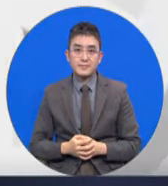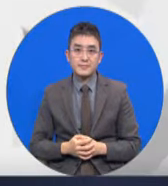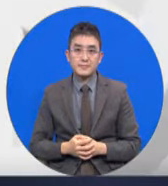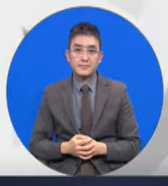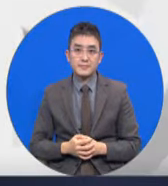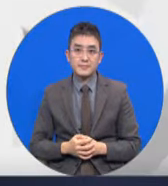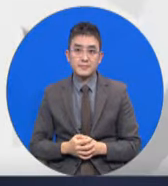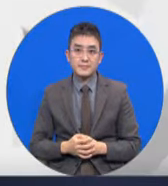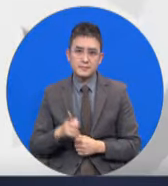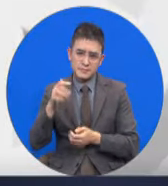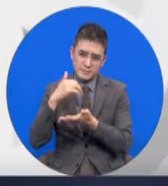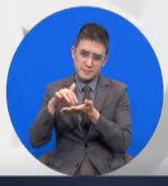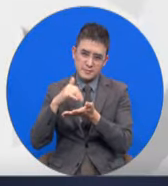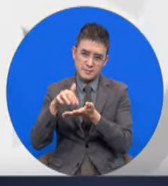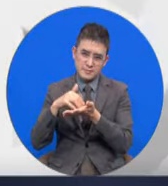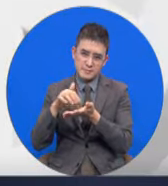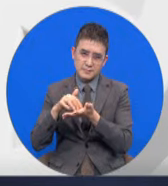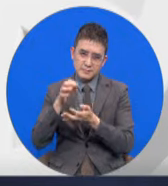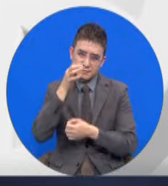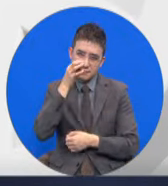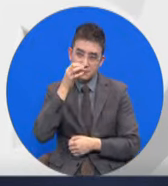역으로 계산해 봤을 때